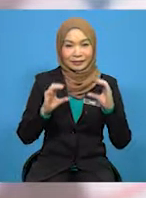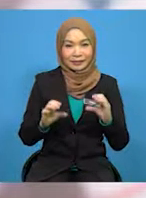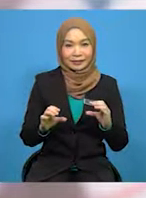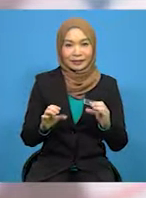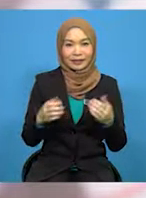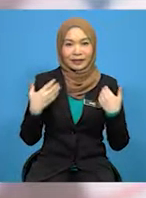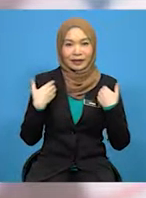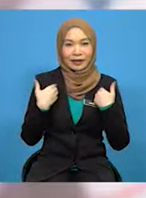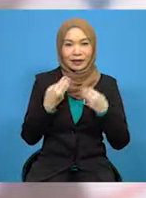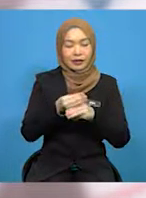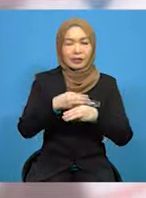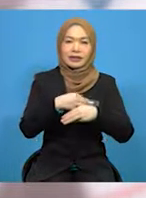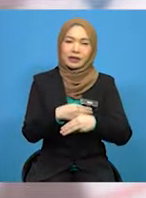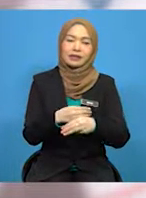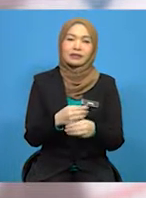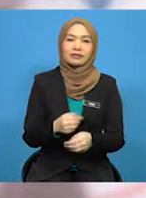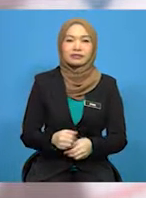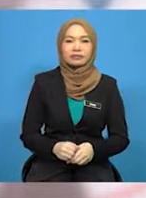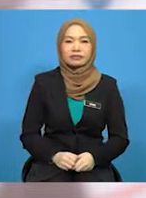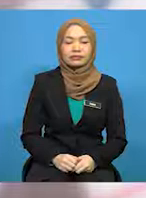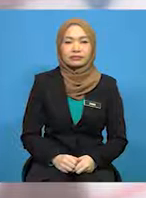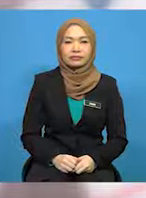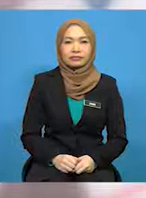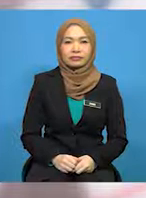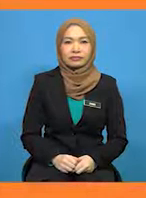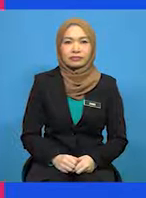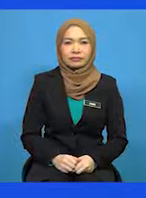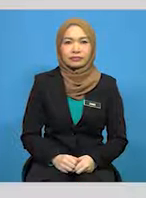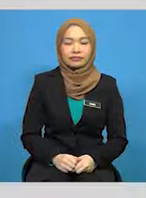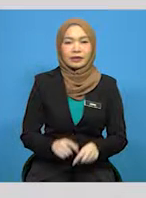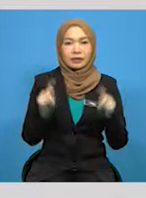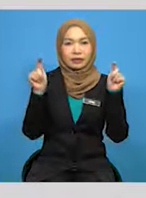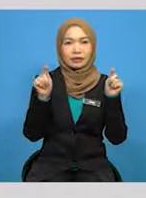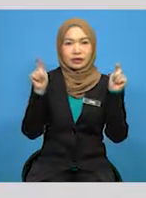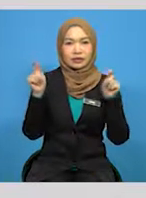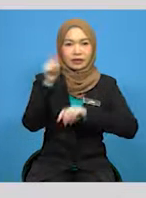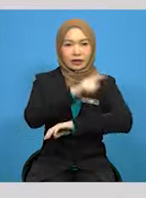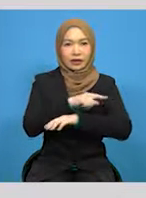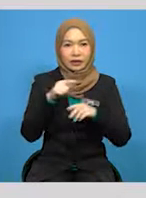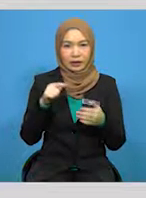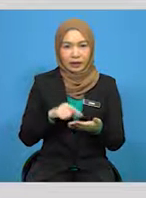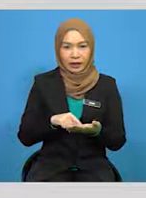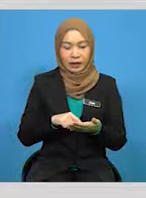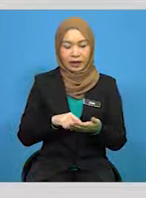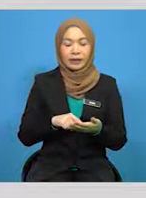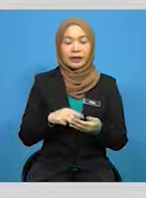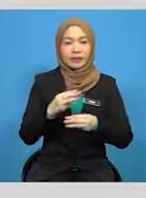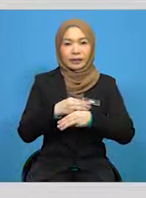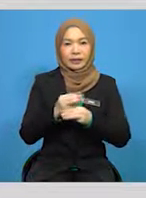tertentu. Tajuk yang akan dibincangkan hari ini ialah masalah dalam